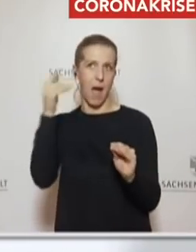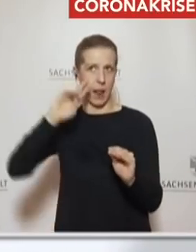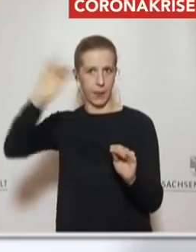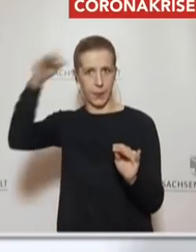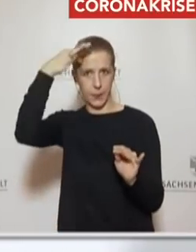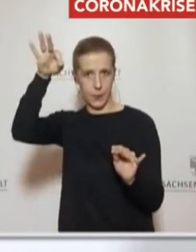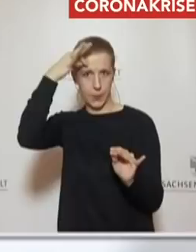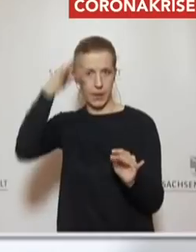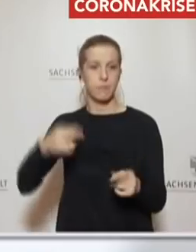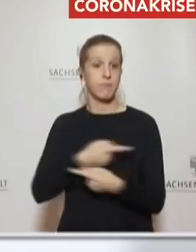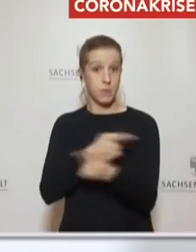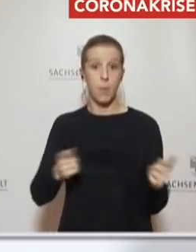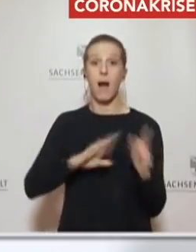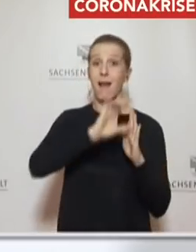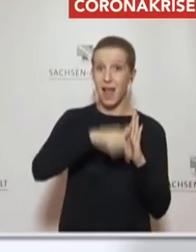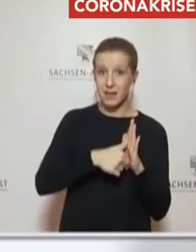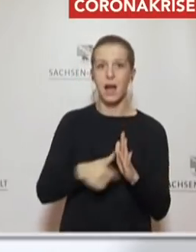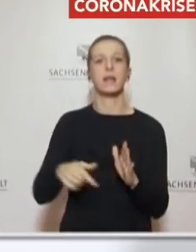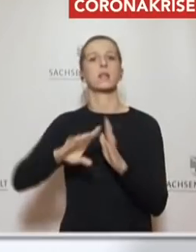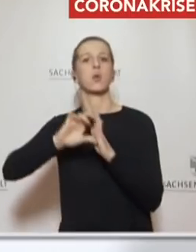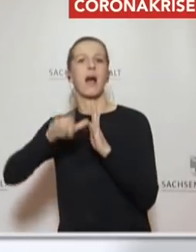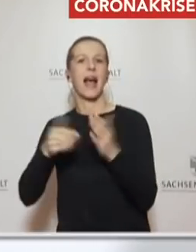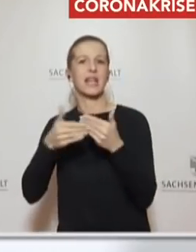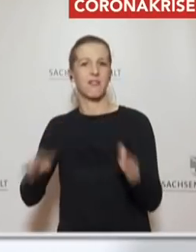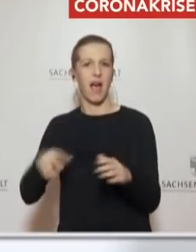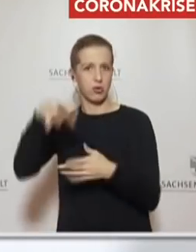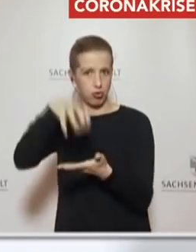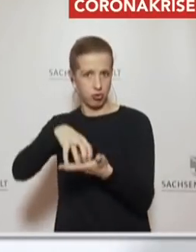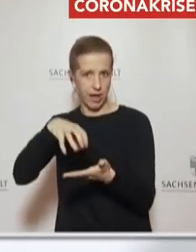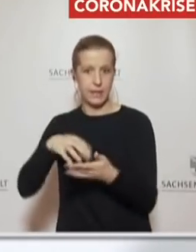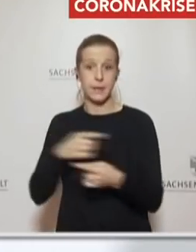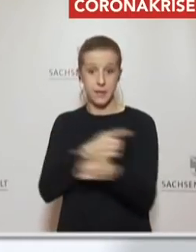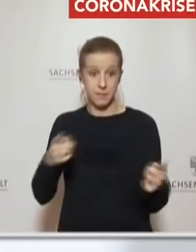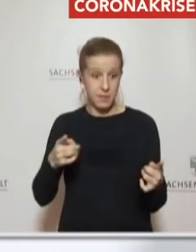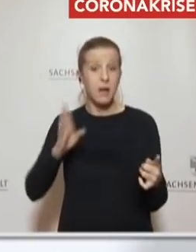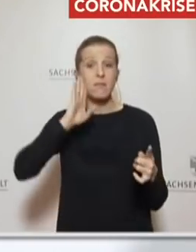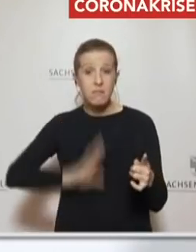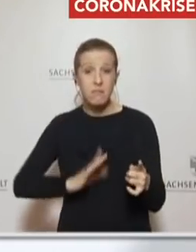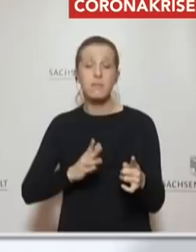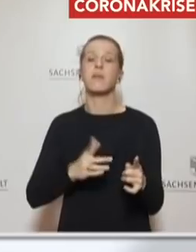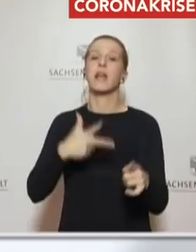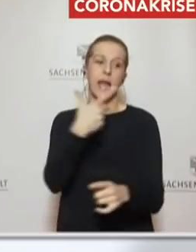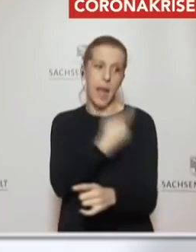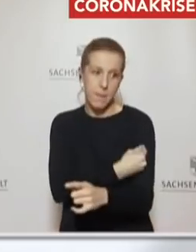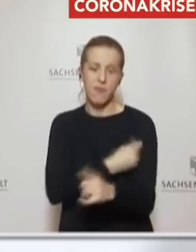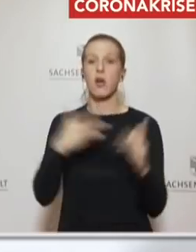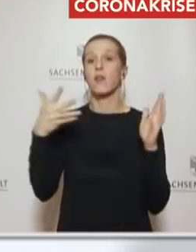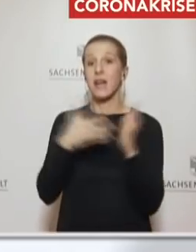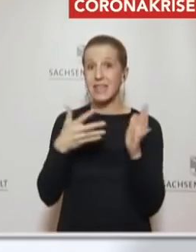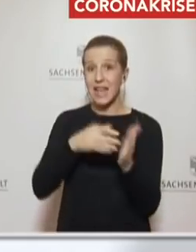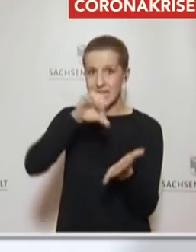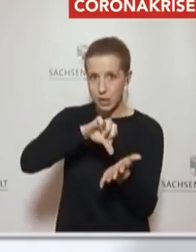alle Landkreise und kreisfreien Städte hier weitergegeben. Die Impf- und Testzentren, einschließlich